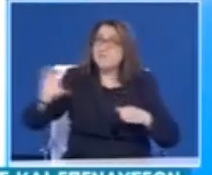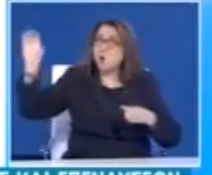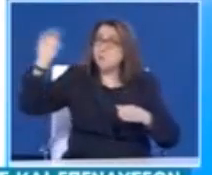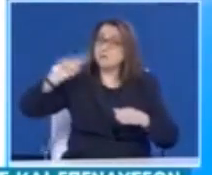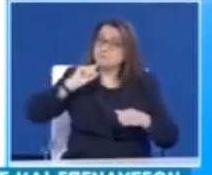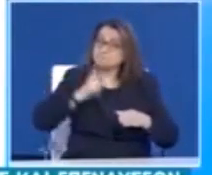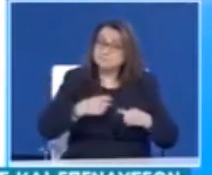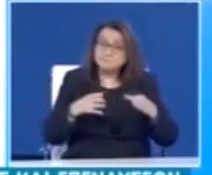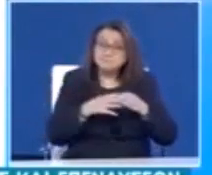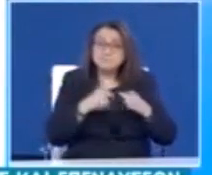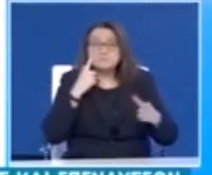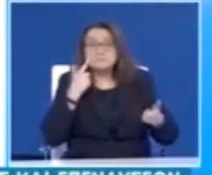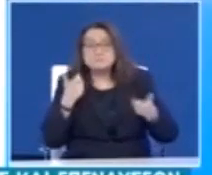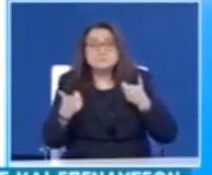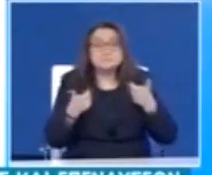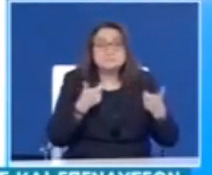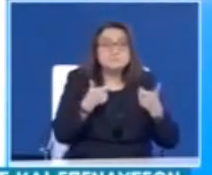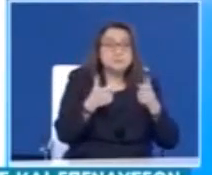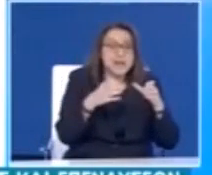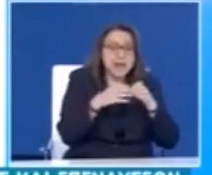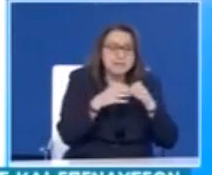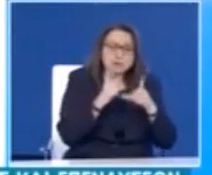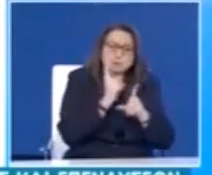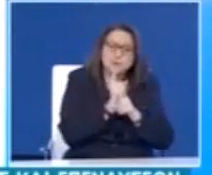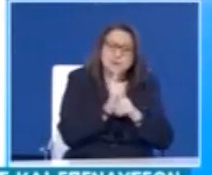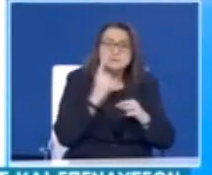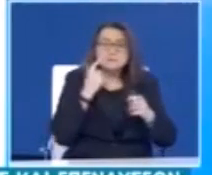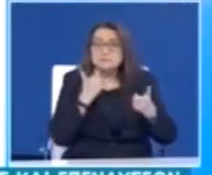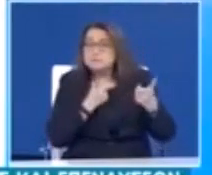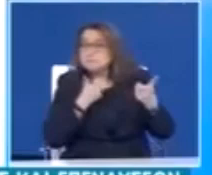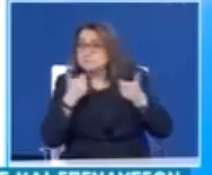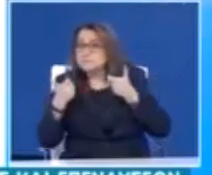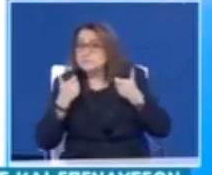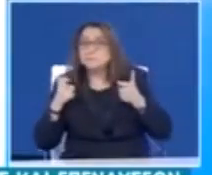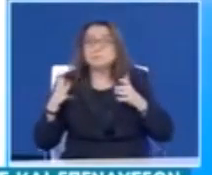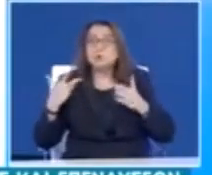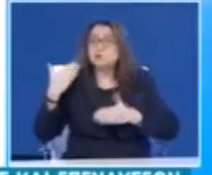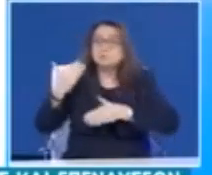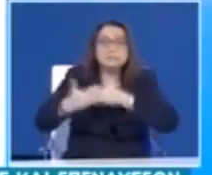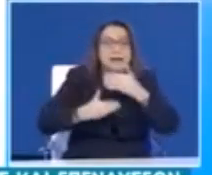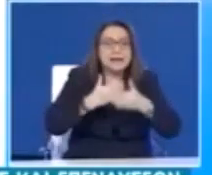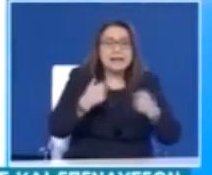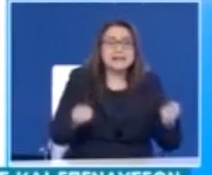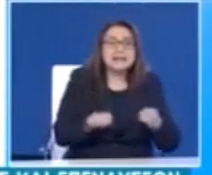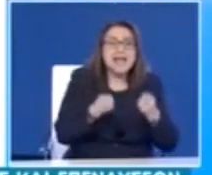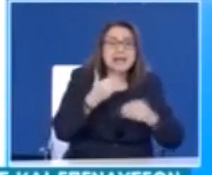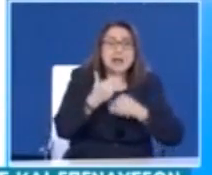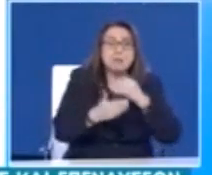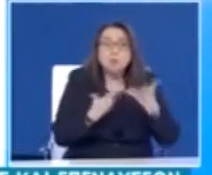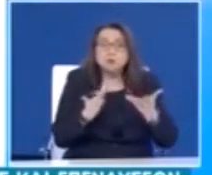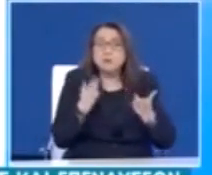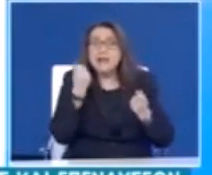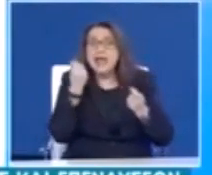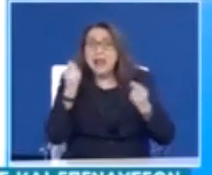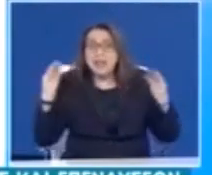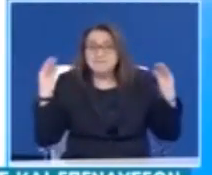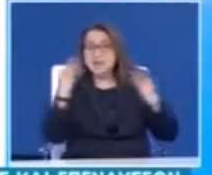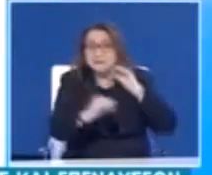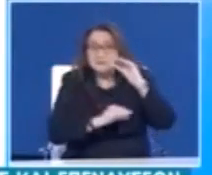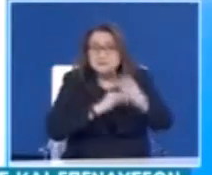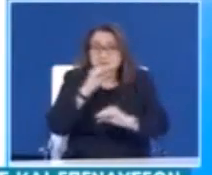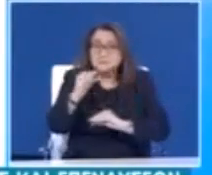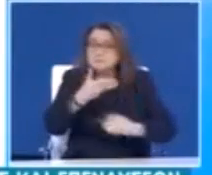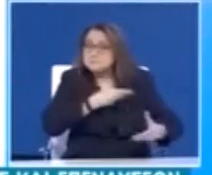να μπορούμε να παρακολουθούμε και την ορίμανση των μελετών και την πορεία υλοποίησης των έργων και ταχύτερης απορρόφησης όλων των